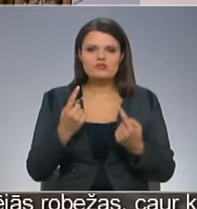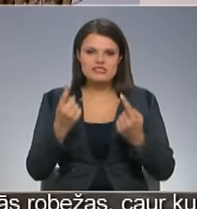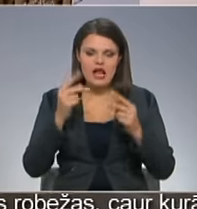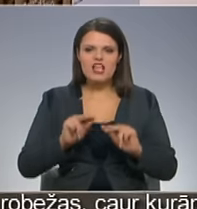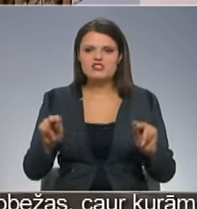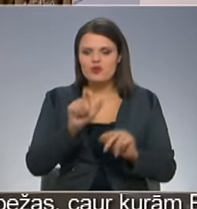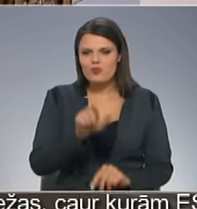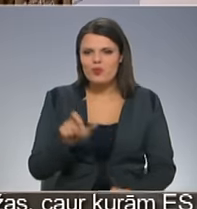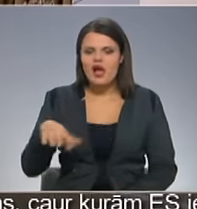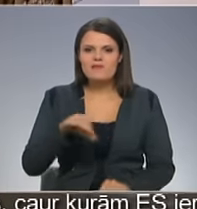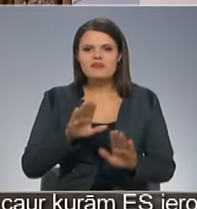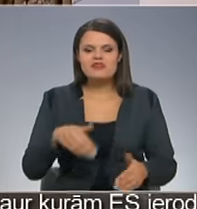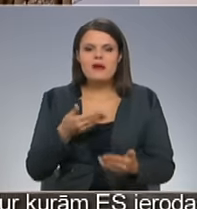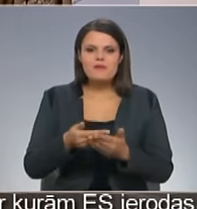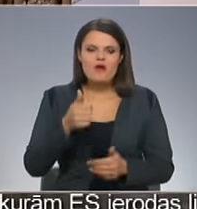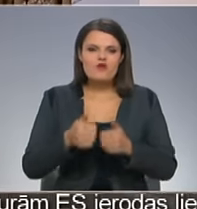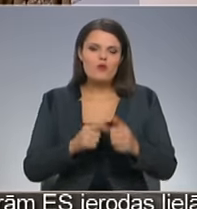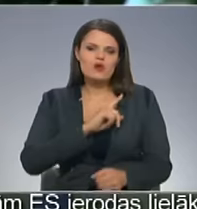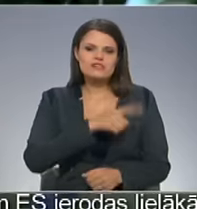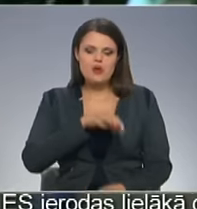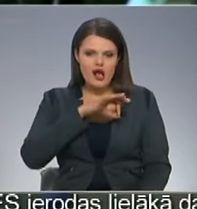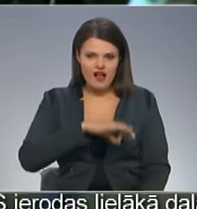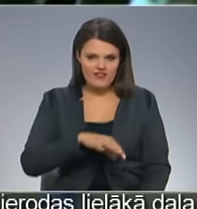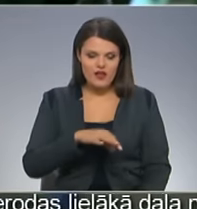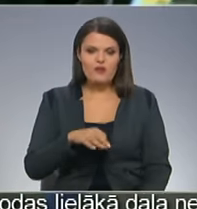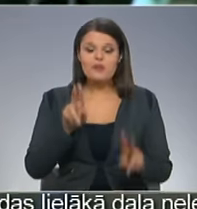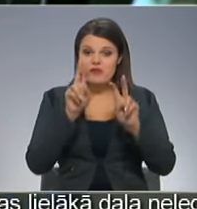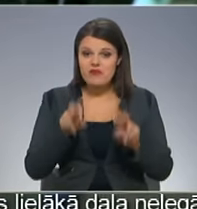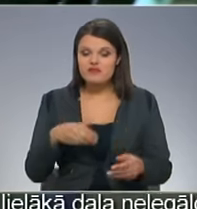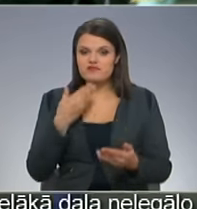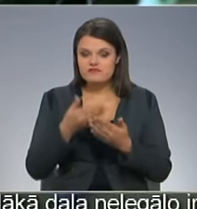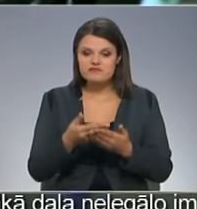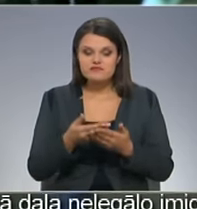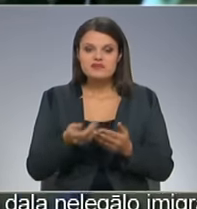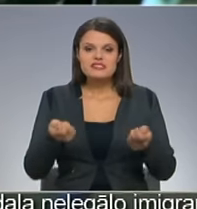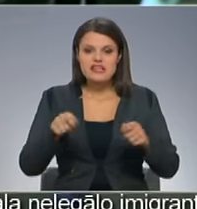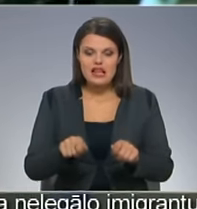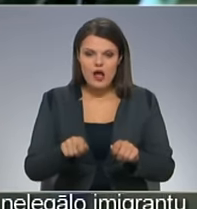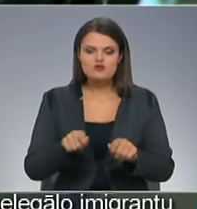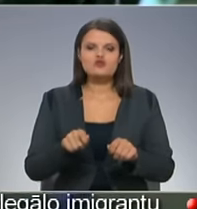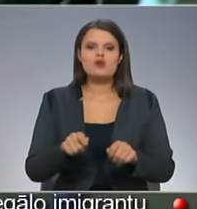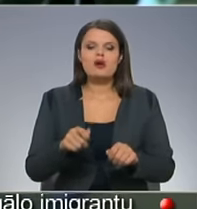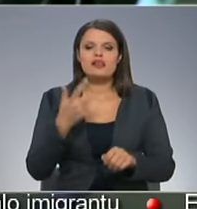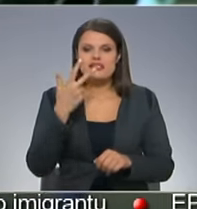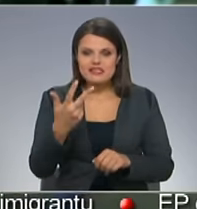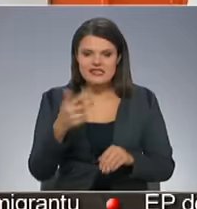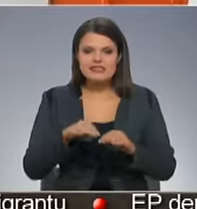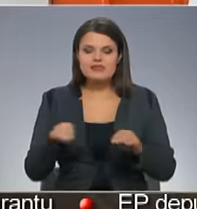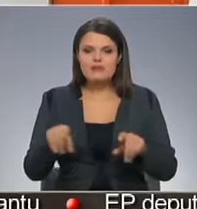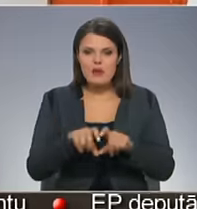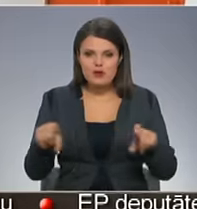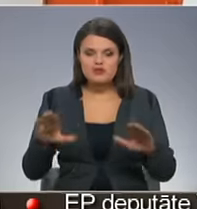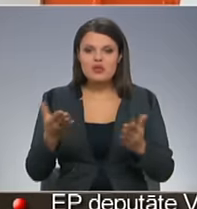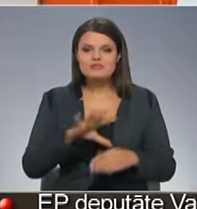talantīgus pedagogus, jo mēs varam piedāvāt konkurētspējīgu atalgojumu. Pētījums paredz, ka slēdzot Mežgaļu, Ozolainas un Mežotnes pamatskolas,